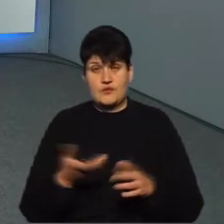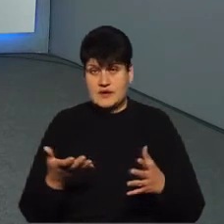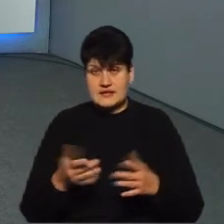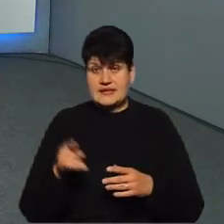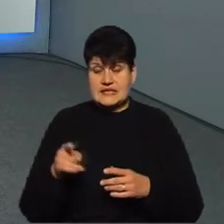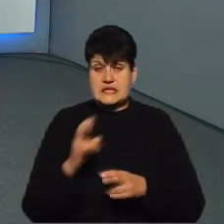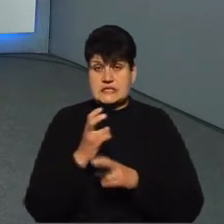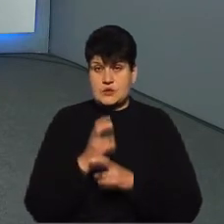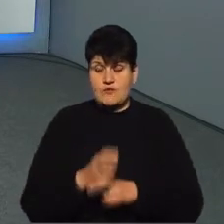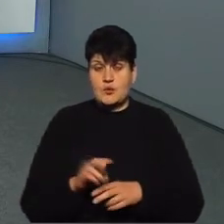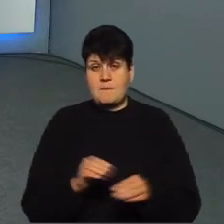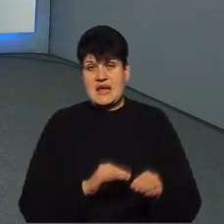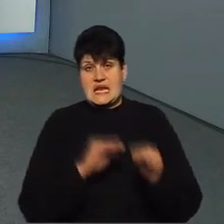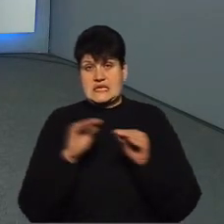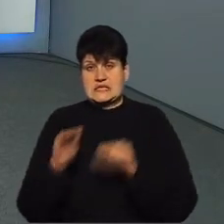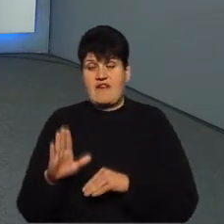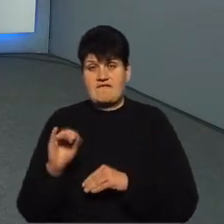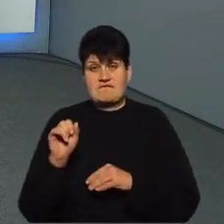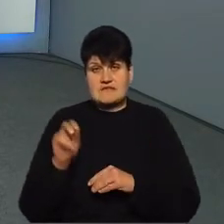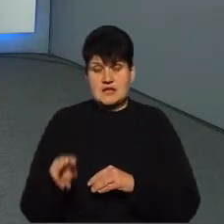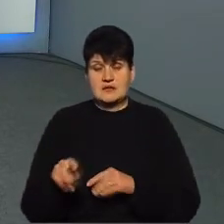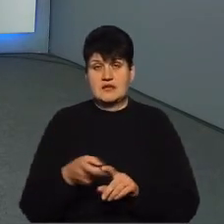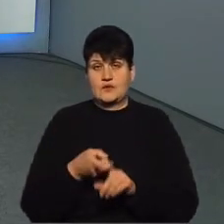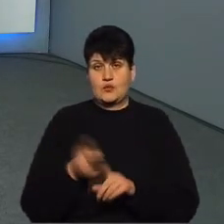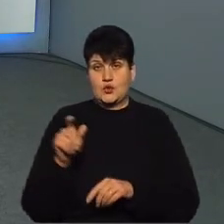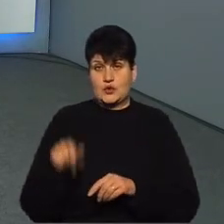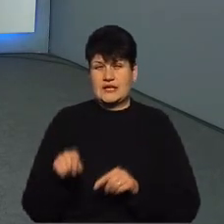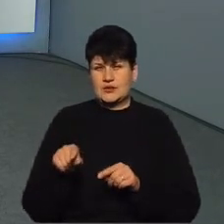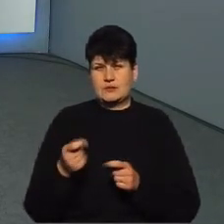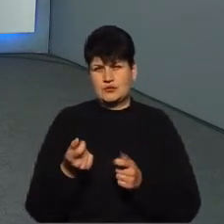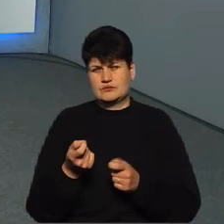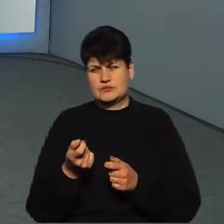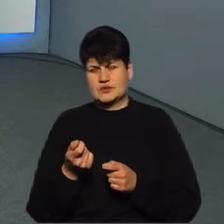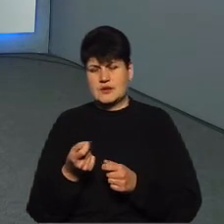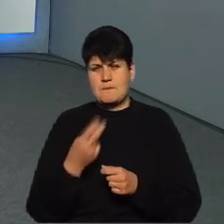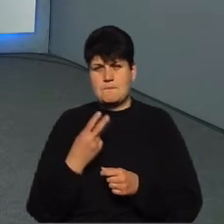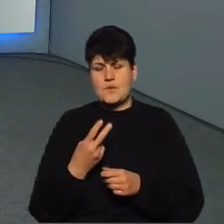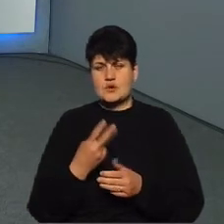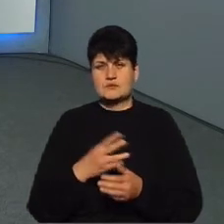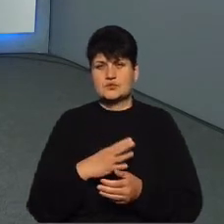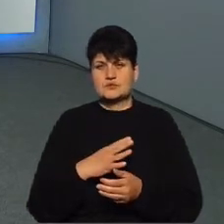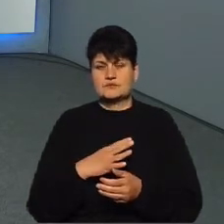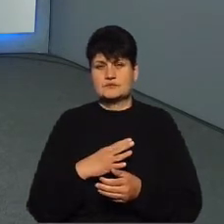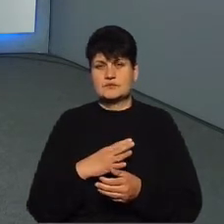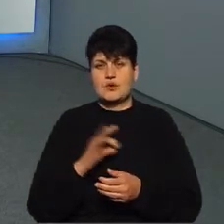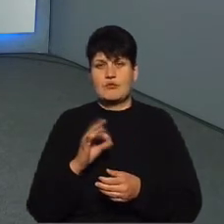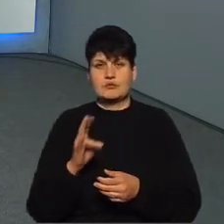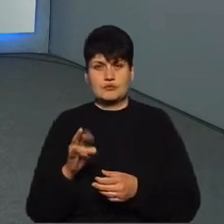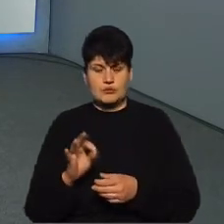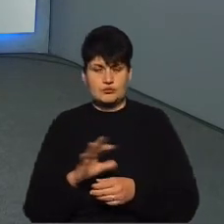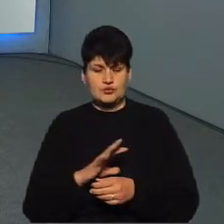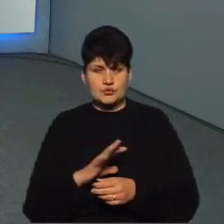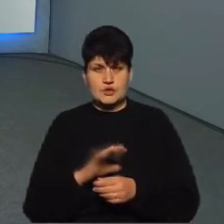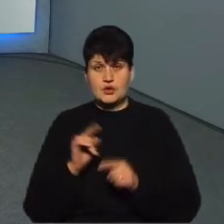мозок пересадили ВІЛ-інфікованій людині. І то там був показ, там онкологія була. І його